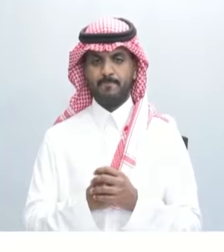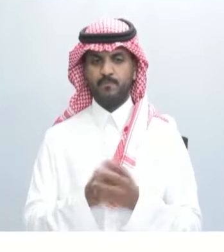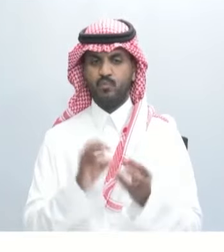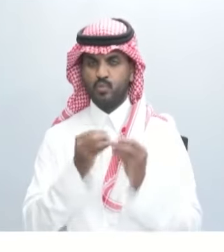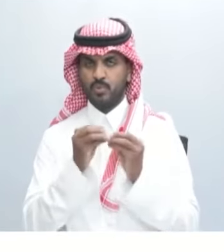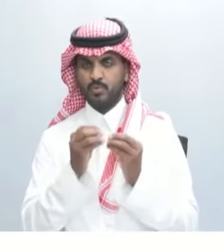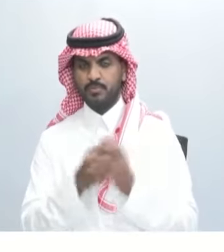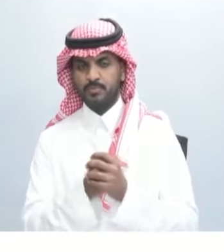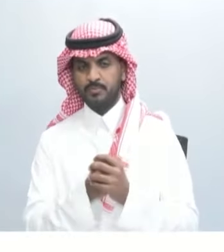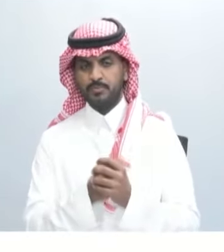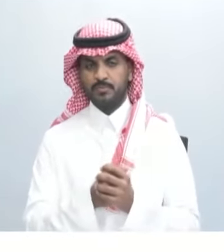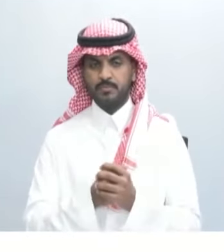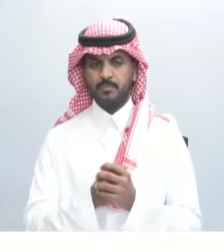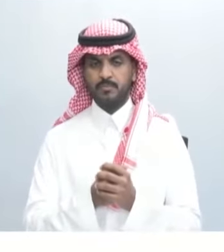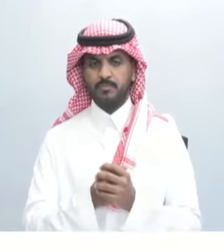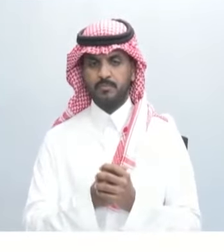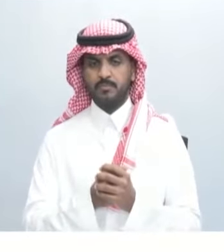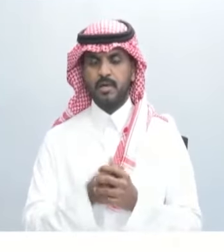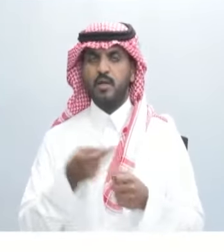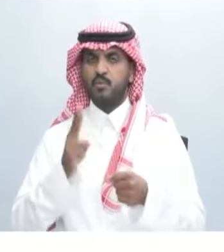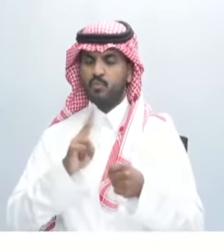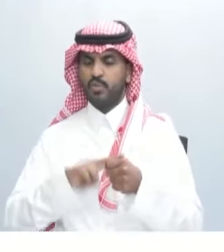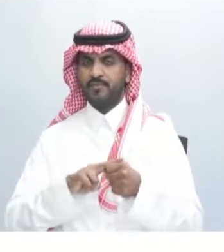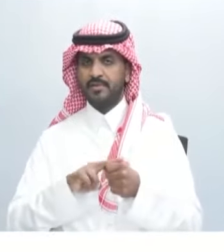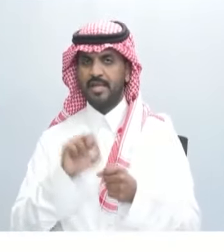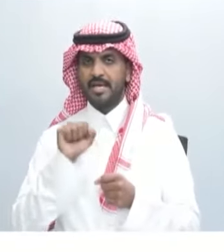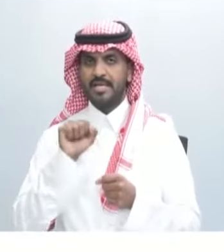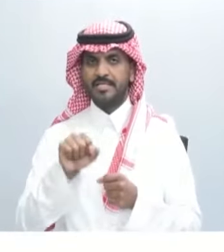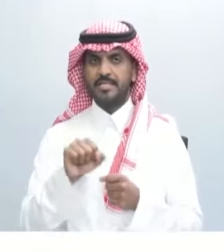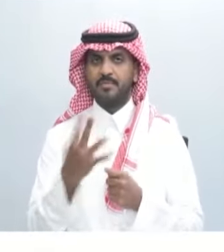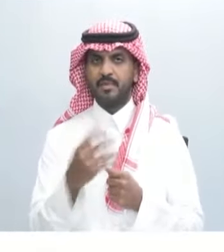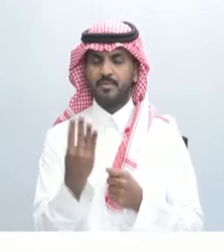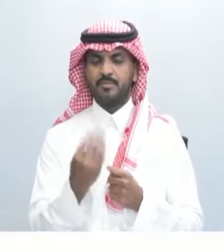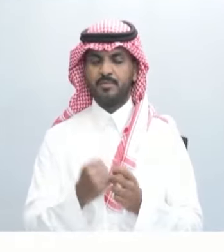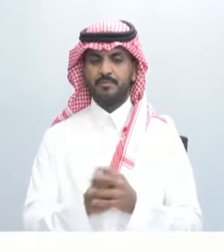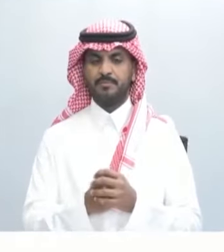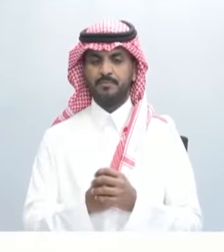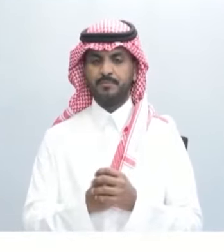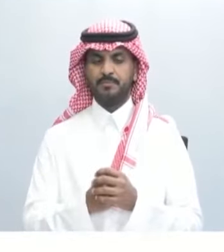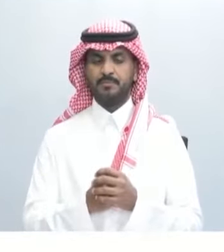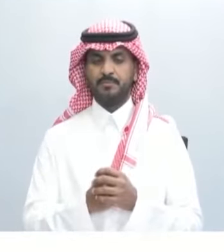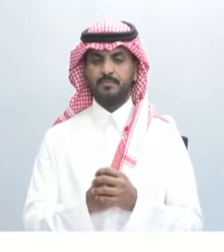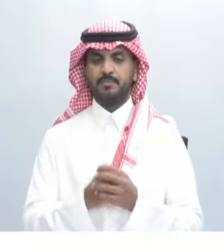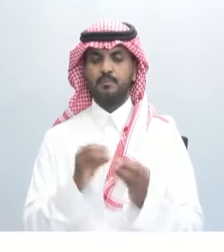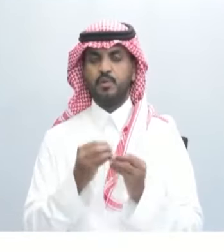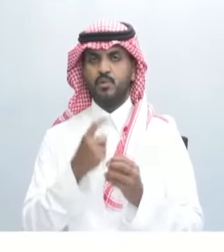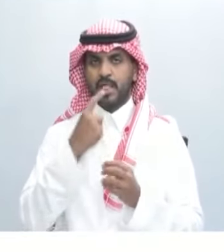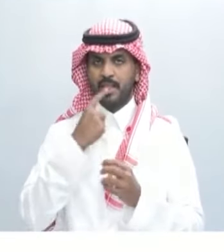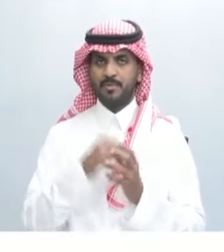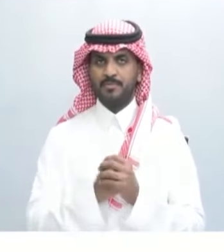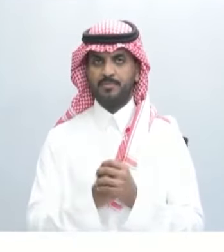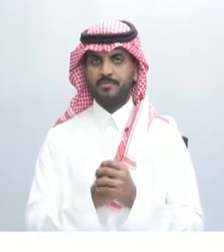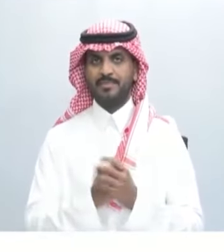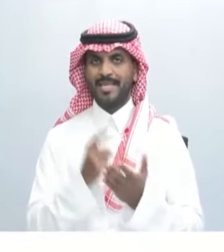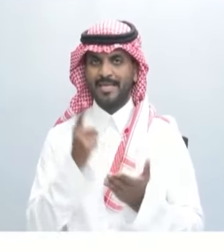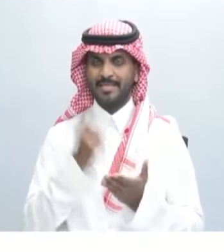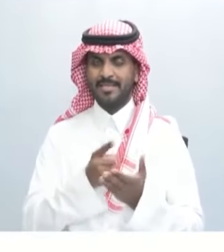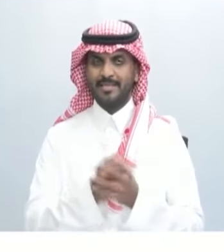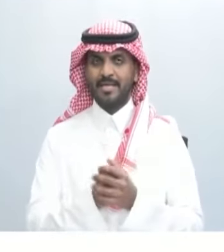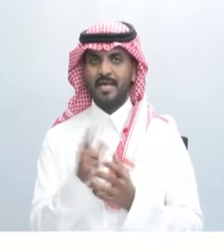بارك الله فيكم معكم المضاعفات الخاصه بالعدد اربعه اذا باللون الاحمر قمت بتحديد